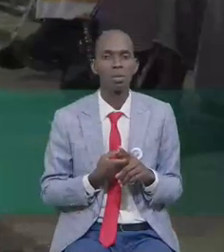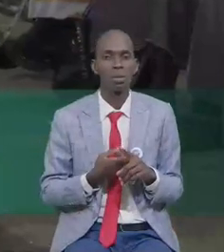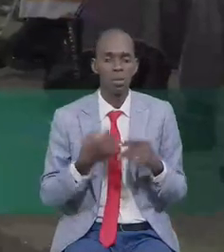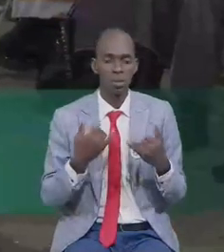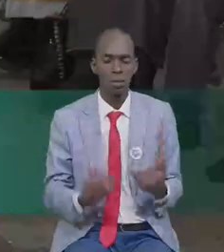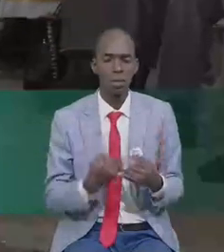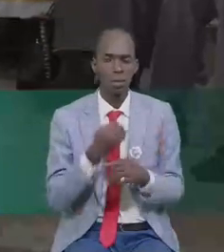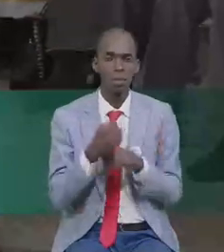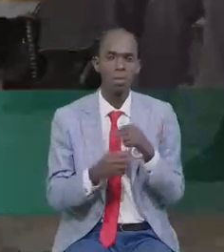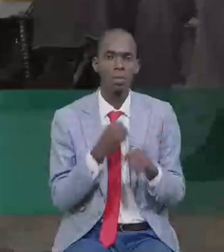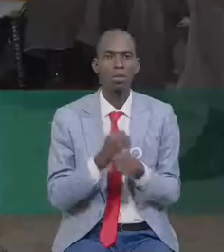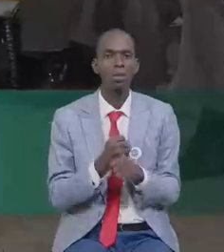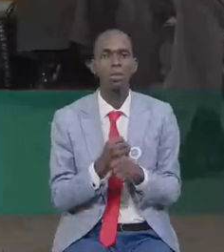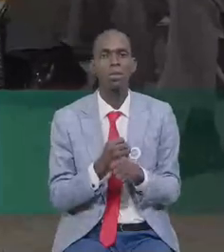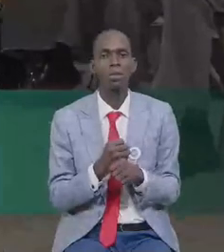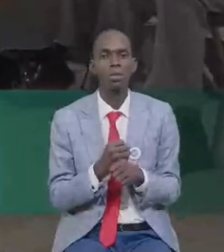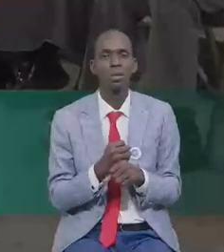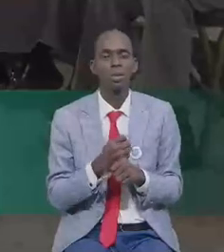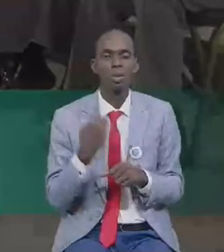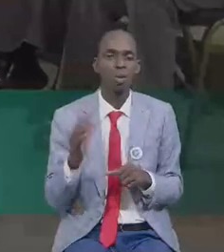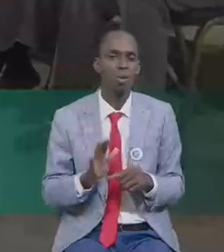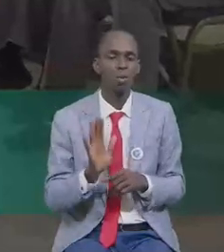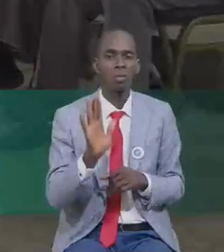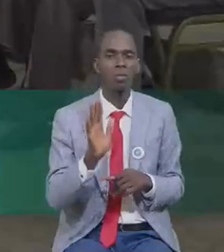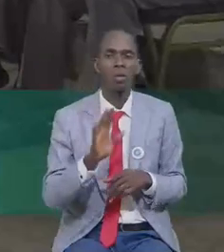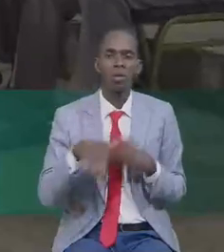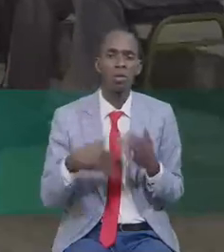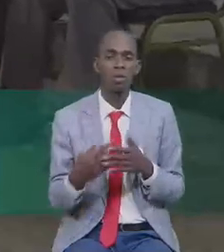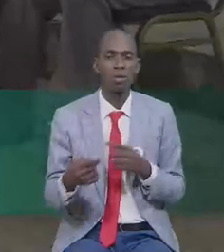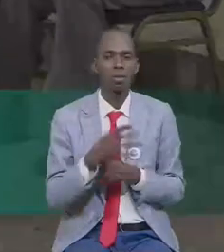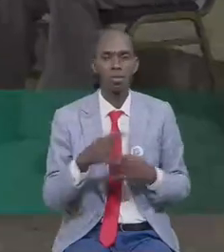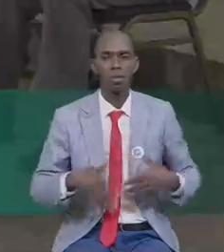année, pour le restant de ta vie dans le ministère,